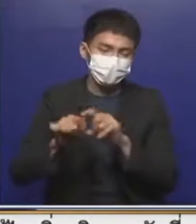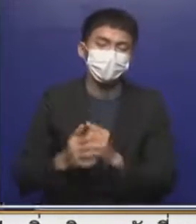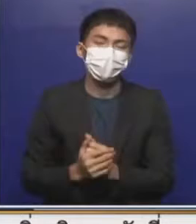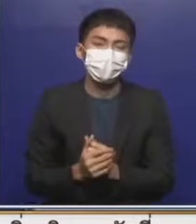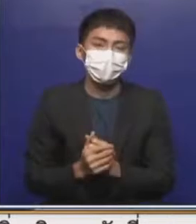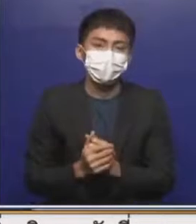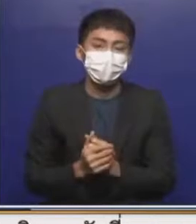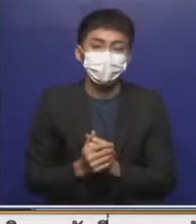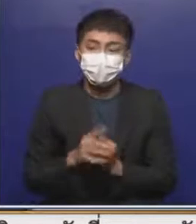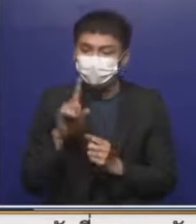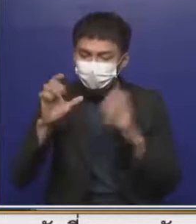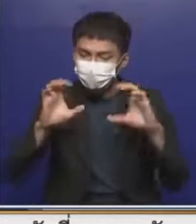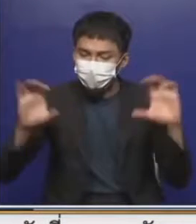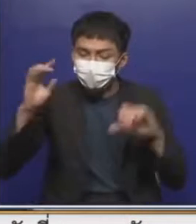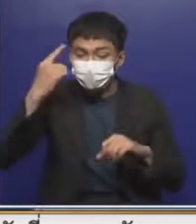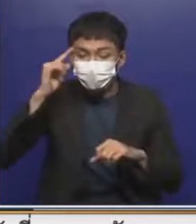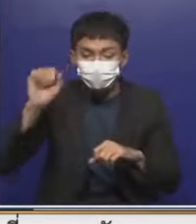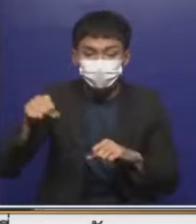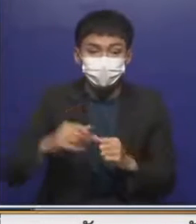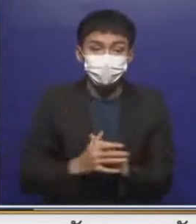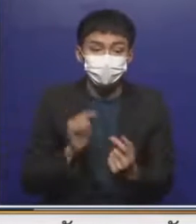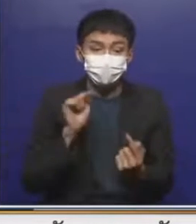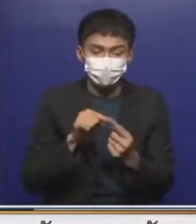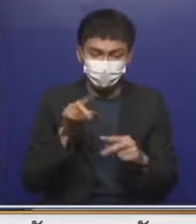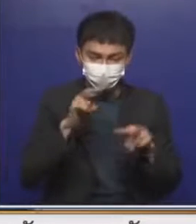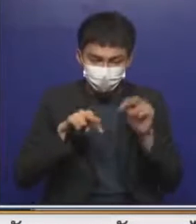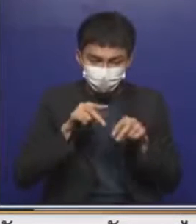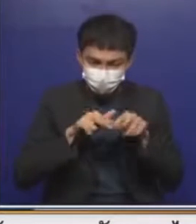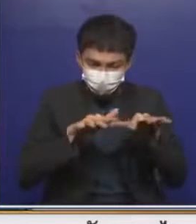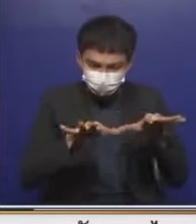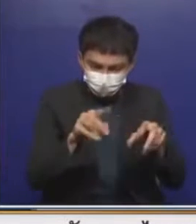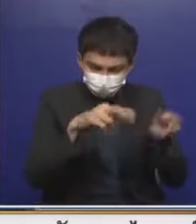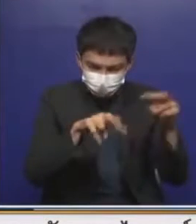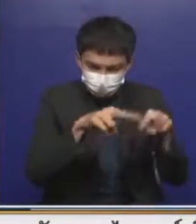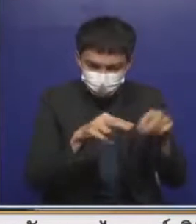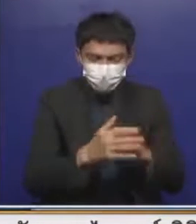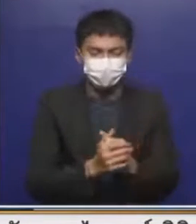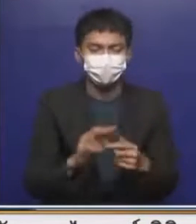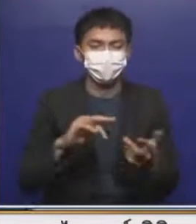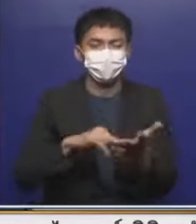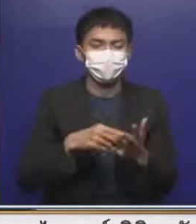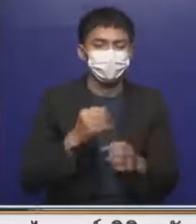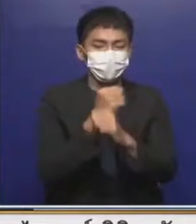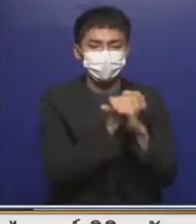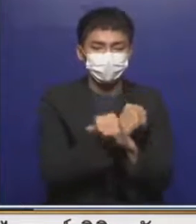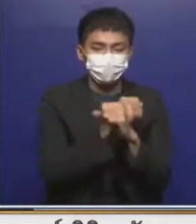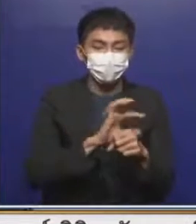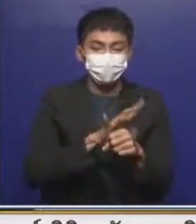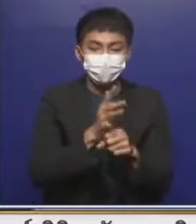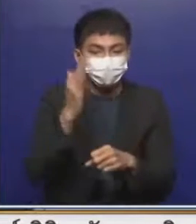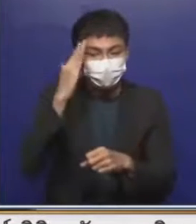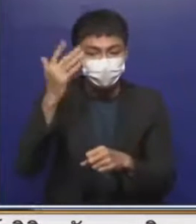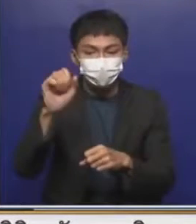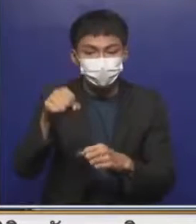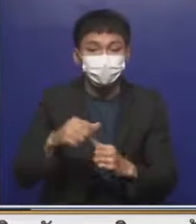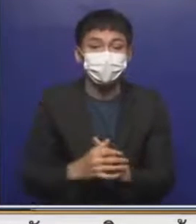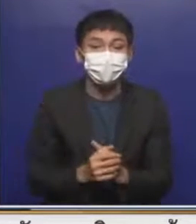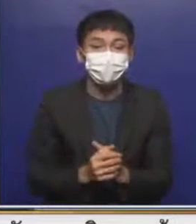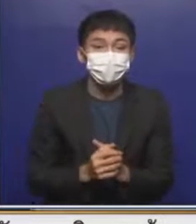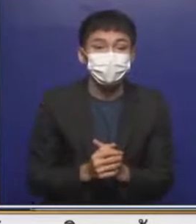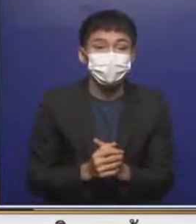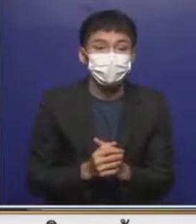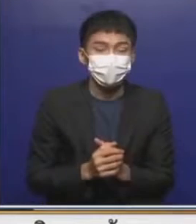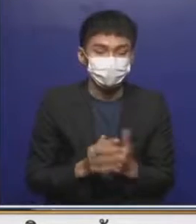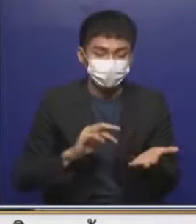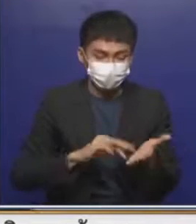ไมรู้เลยครบว่าการตรวจเชิงลุกนั้นเป็นกลไ่สำคญอย่างมากใการสกัดกลับาททำให้ผู้ติดเชื้อไม่ต้องพ